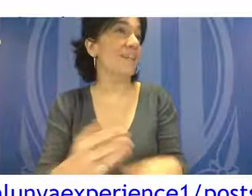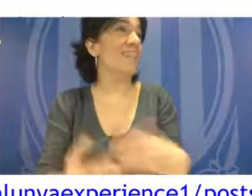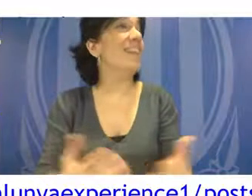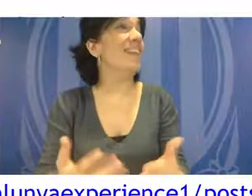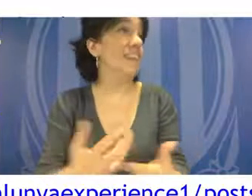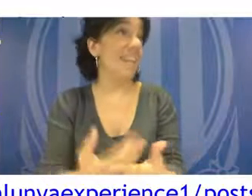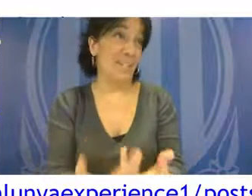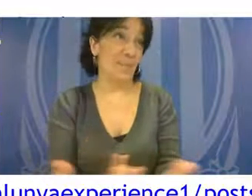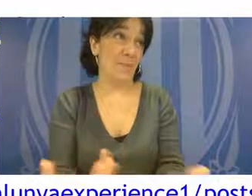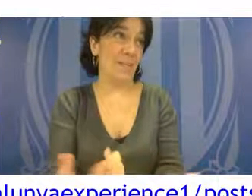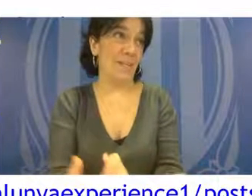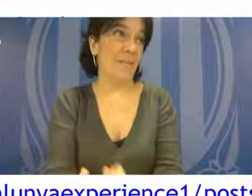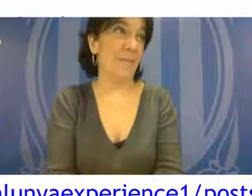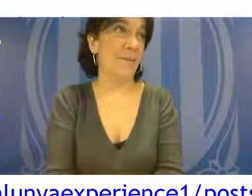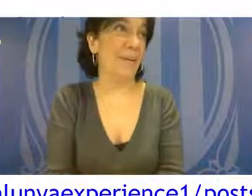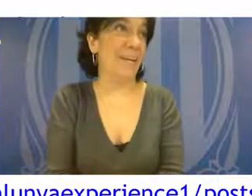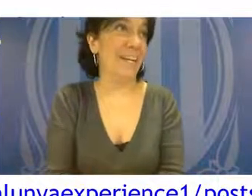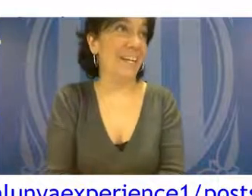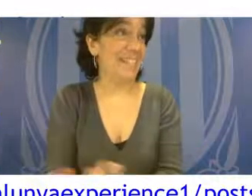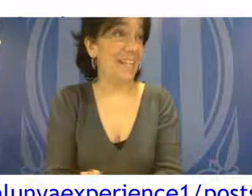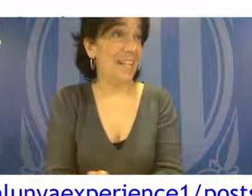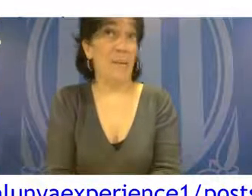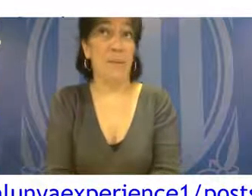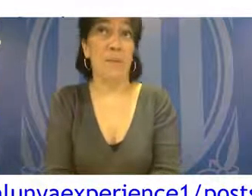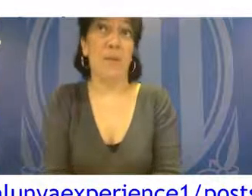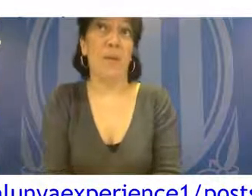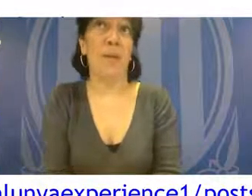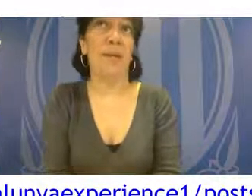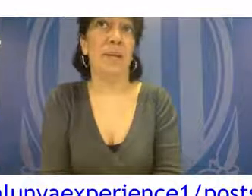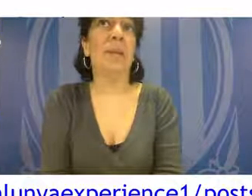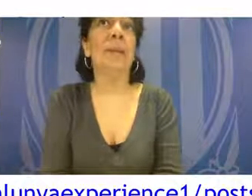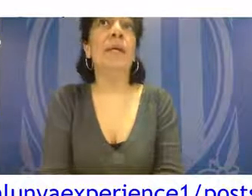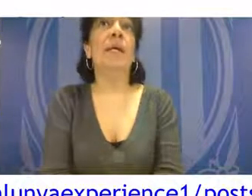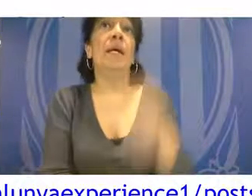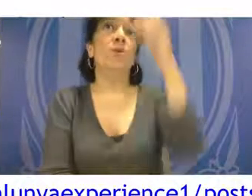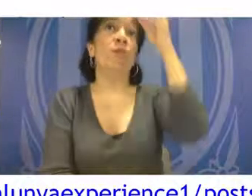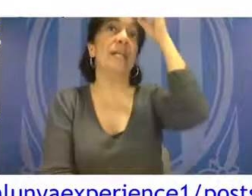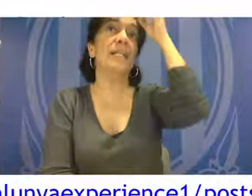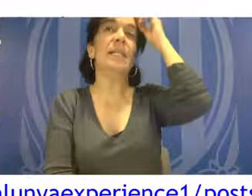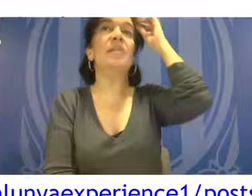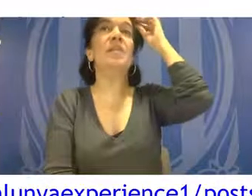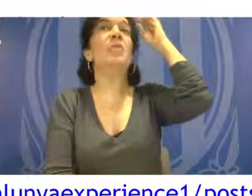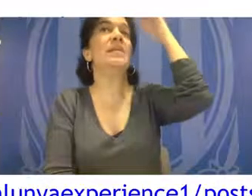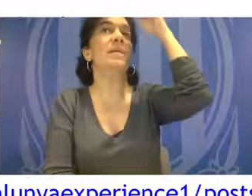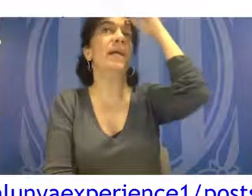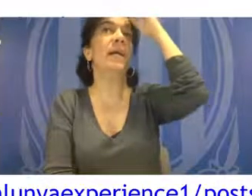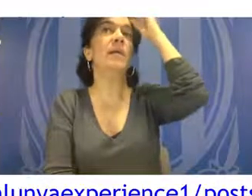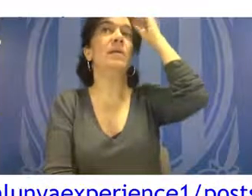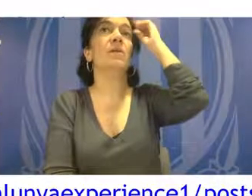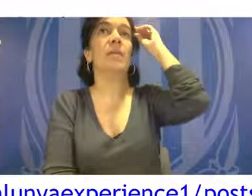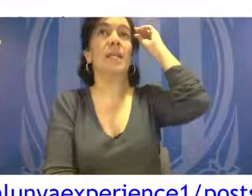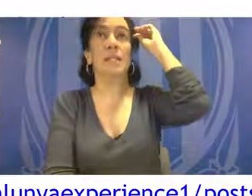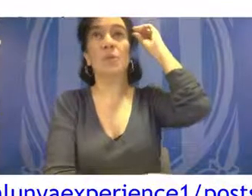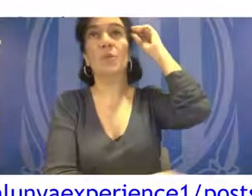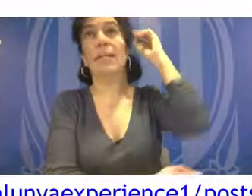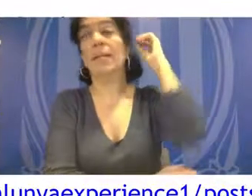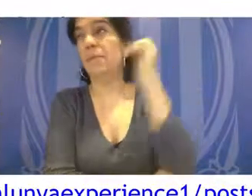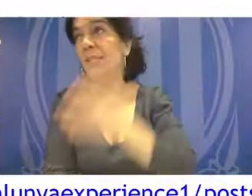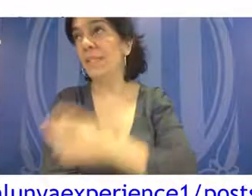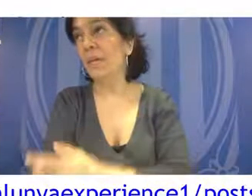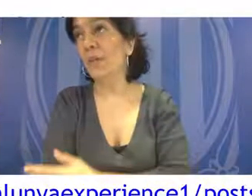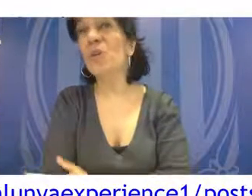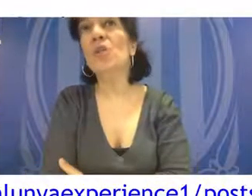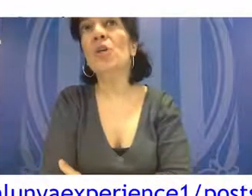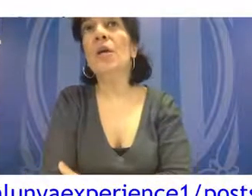donem, que és la de l'engagement, per dir-ho d'alguna manera, que és la que treballem habitualment. Nosaltres en el Facebook estem ara en